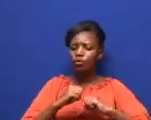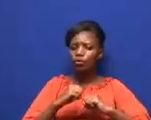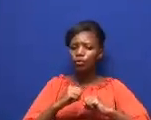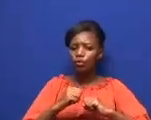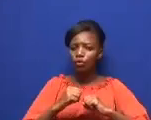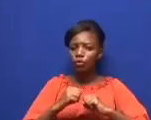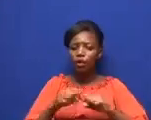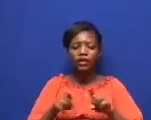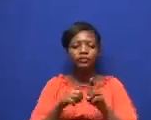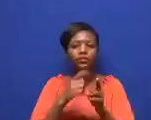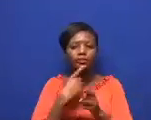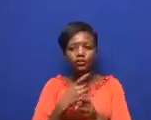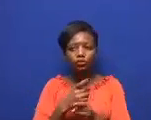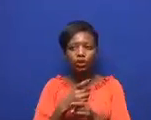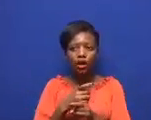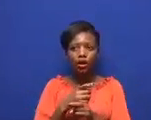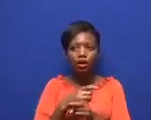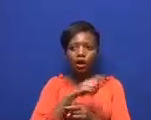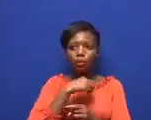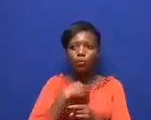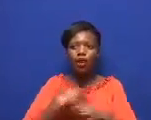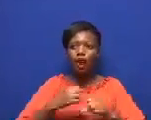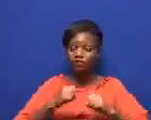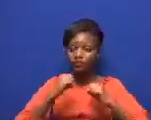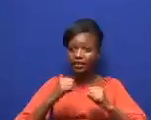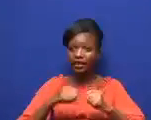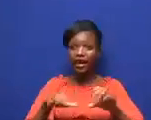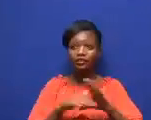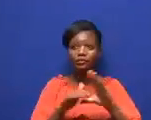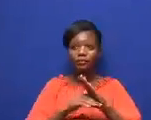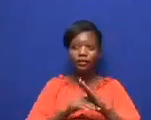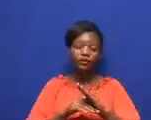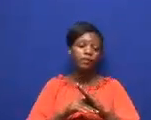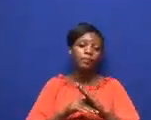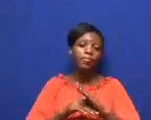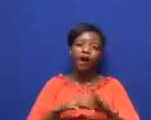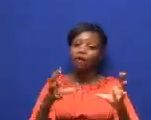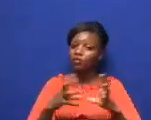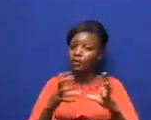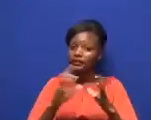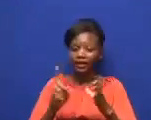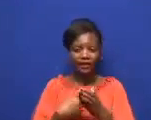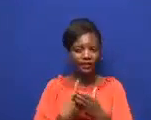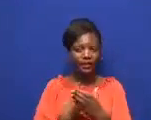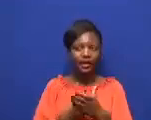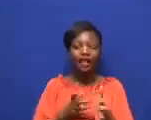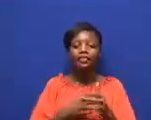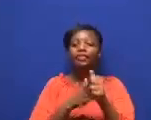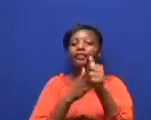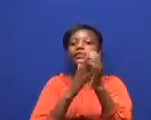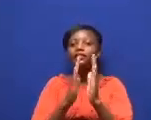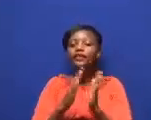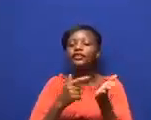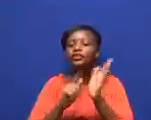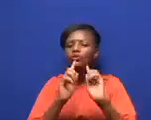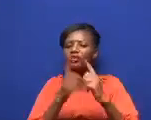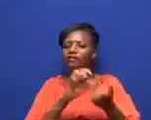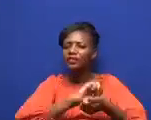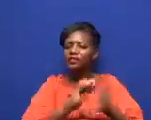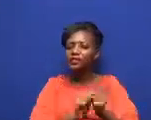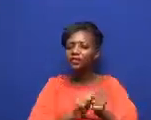in the effort to ensure that we get strong as members of the party. Viongozi hawa waliwasilisha baadhi ya marekebisho baada ya